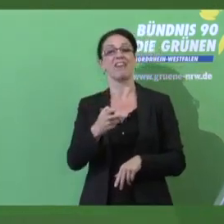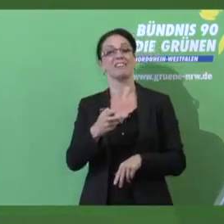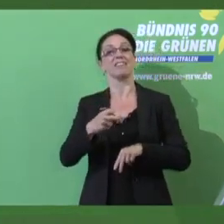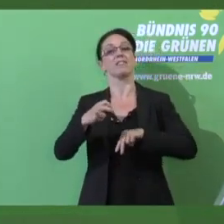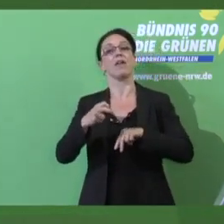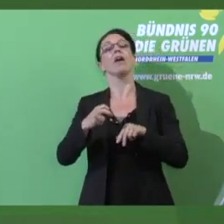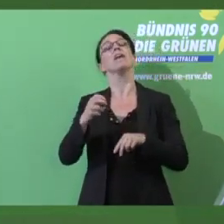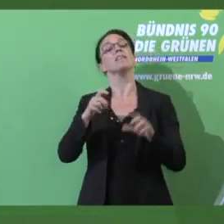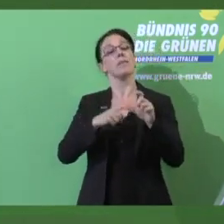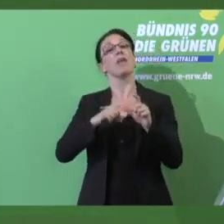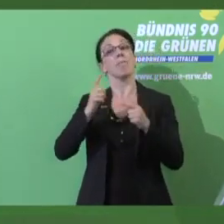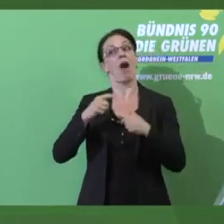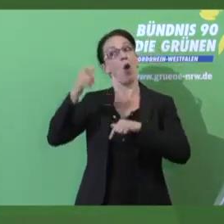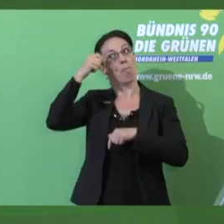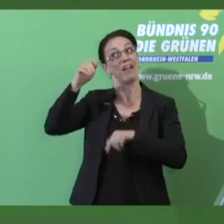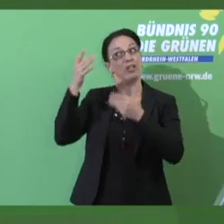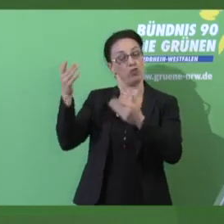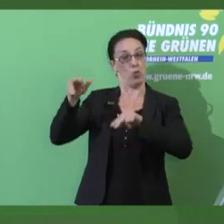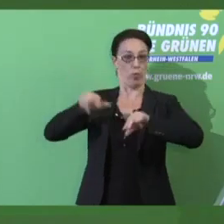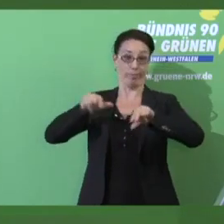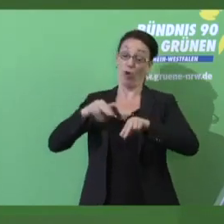wird, liebe Freundinnen und Freunde.